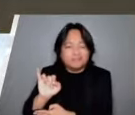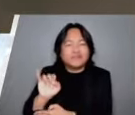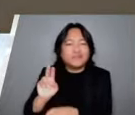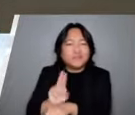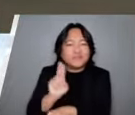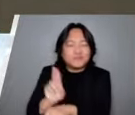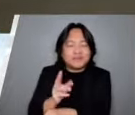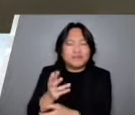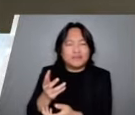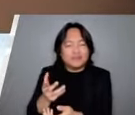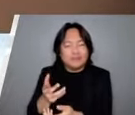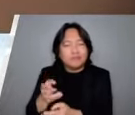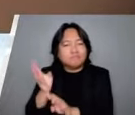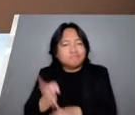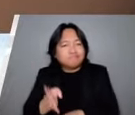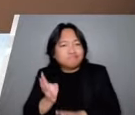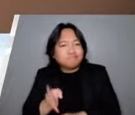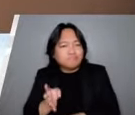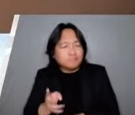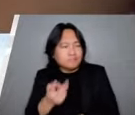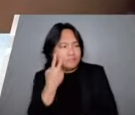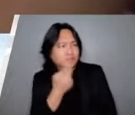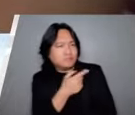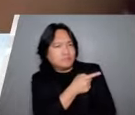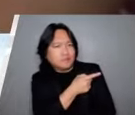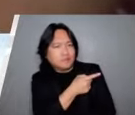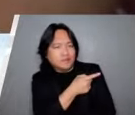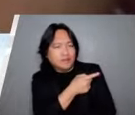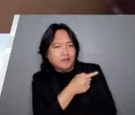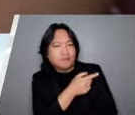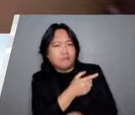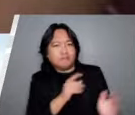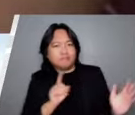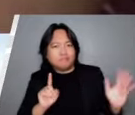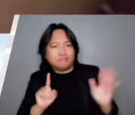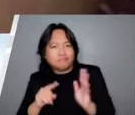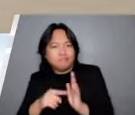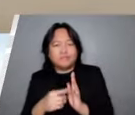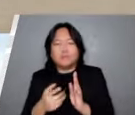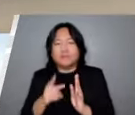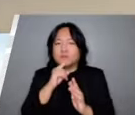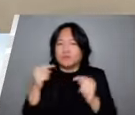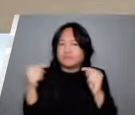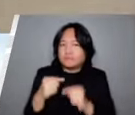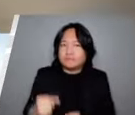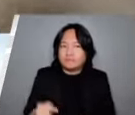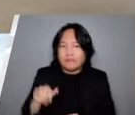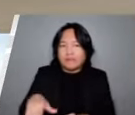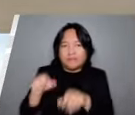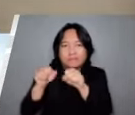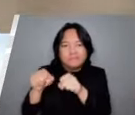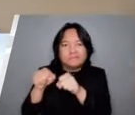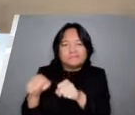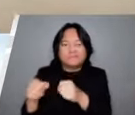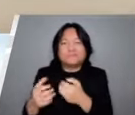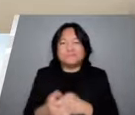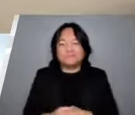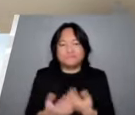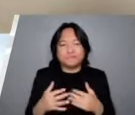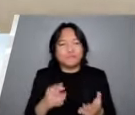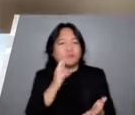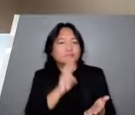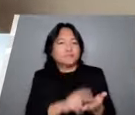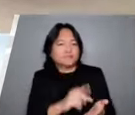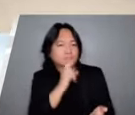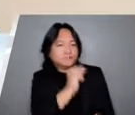dahil hindi nila kilala ang grupo. Nagtamo ng mga pasa at galo sa katawan ng babaeng sinabunutan. Nai-report na ang insidente sa pulisya. Ayon